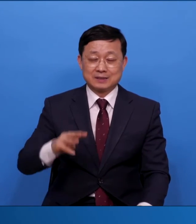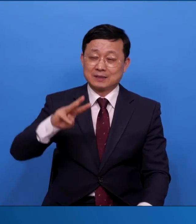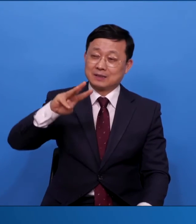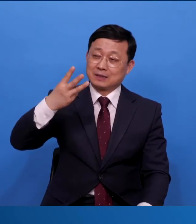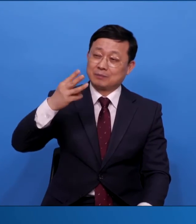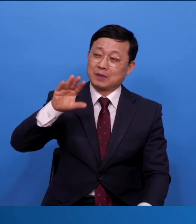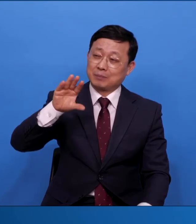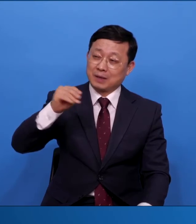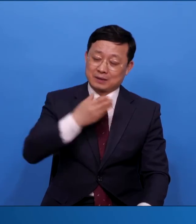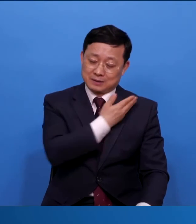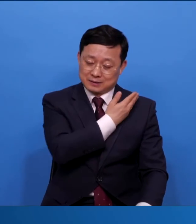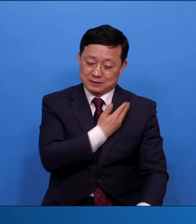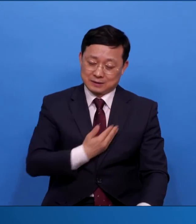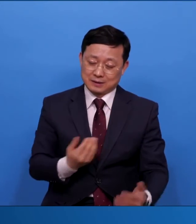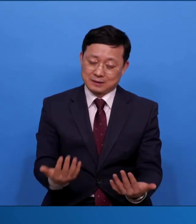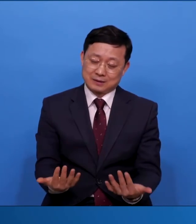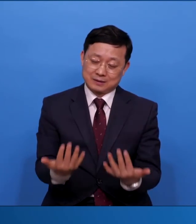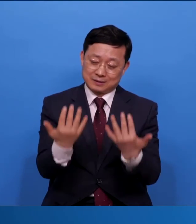300만 제자 이렇게.